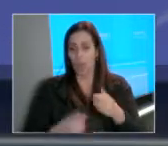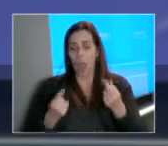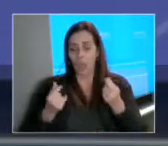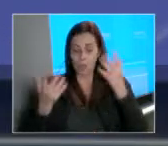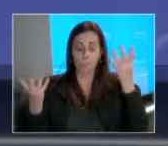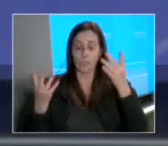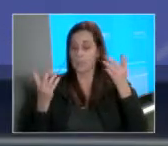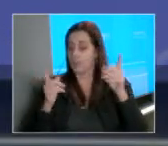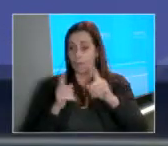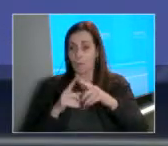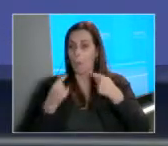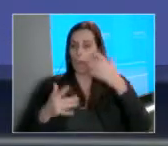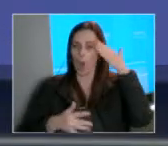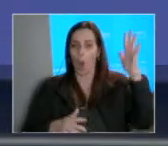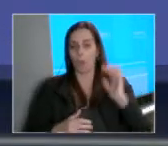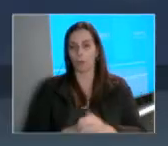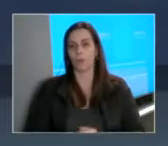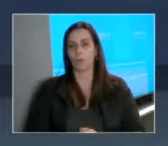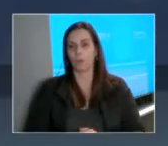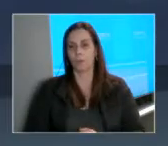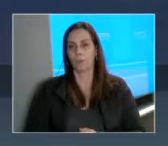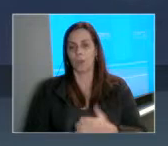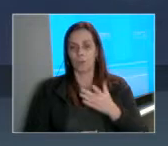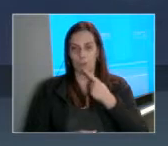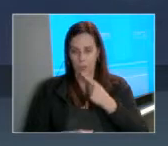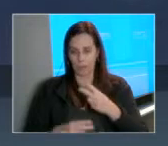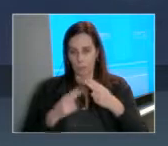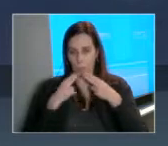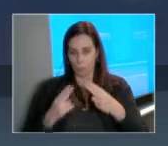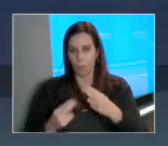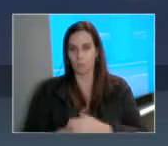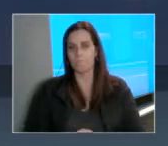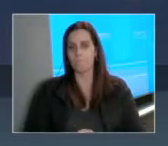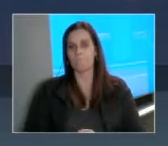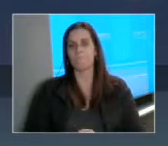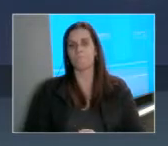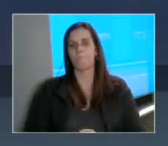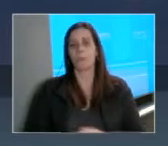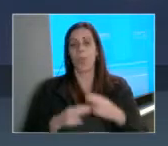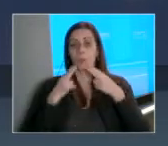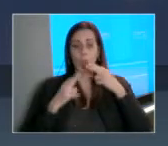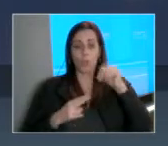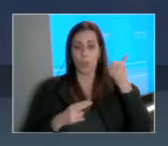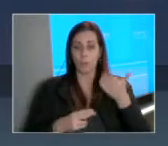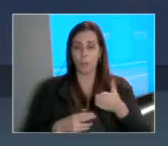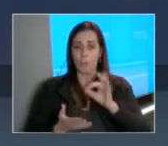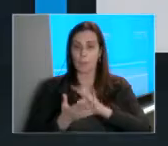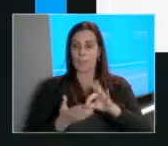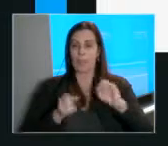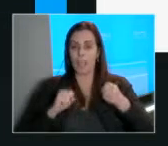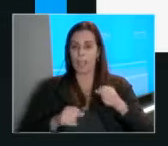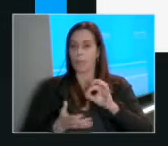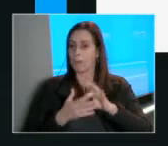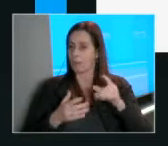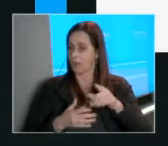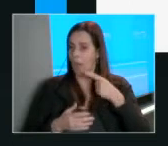הגיע וזהו. להם אשליות. בואו נרגע להגיד לכם מה היו התגובות, כדי שתוכלו להגיב לתגובות, כי זה חשוב. אז התגובה הראשונה שלנו היא משרד האנרגיה, עם